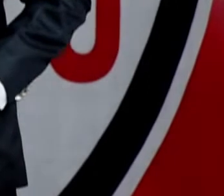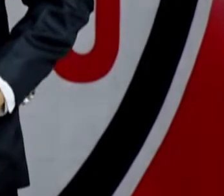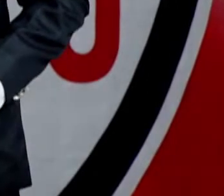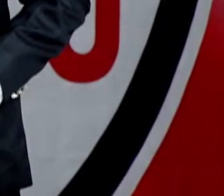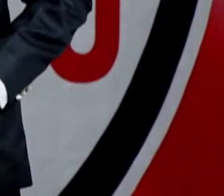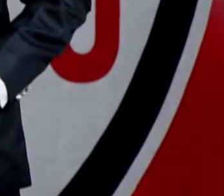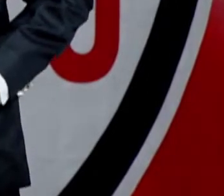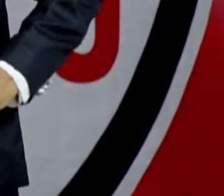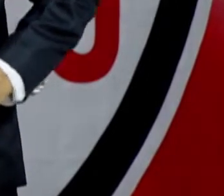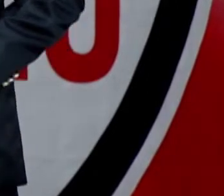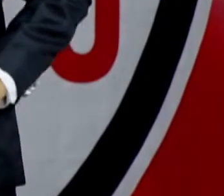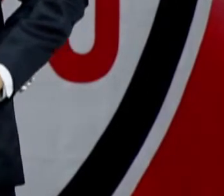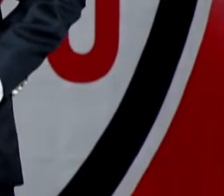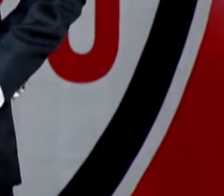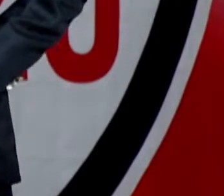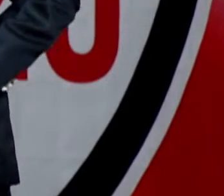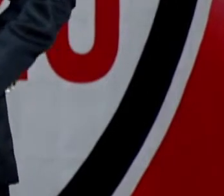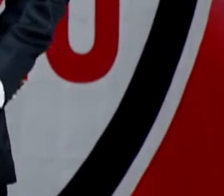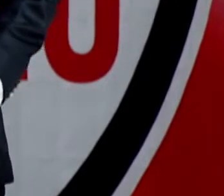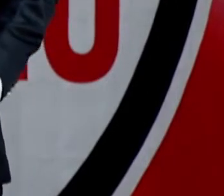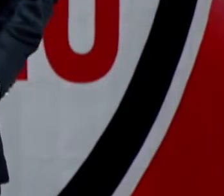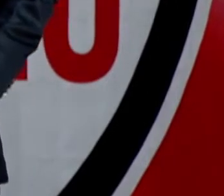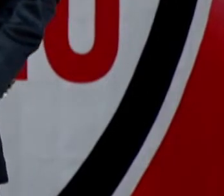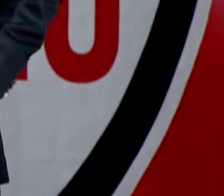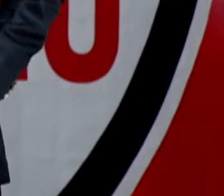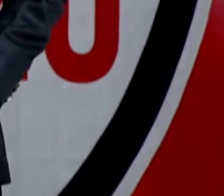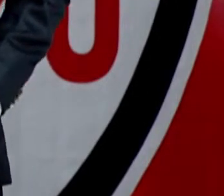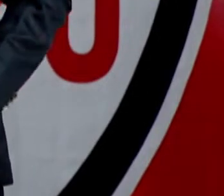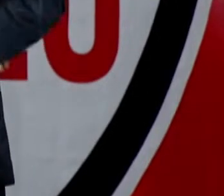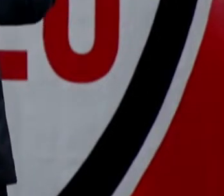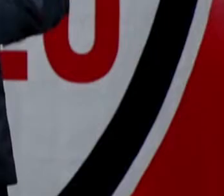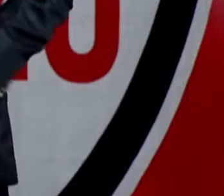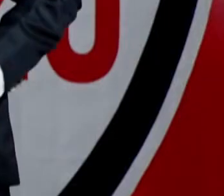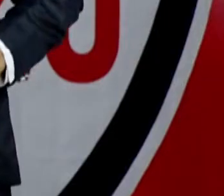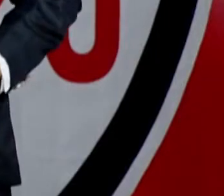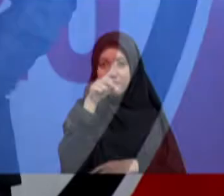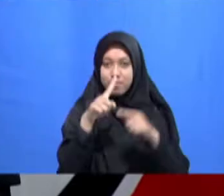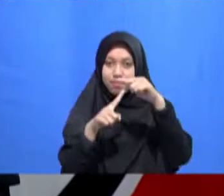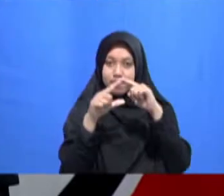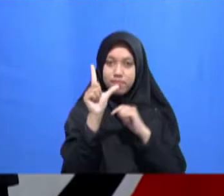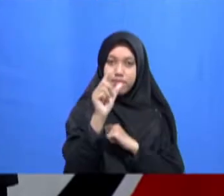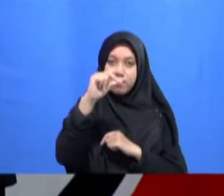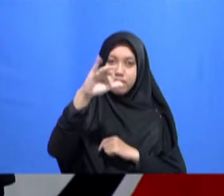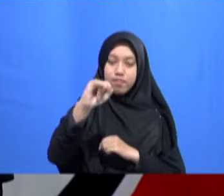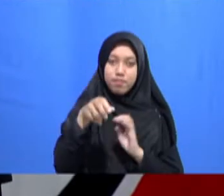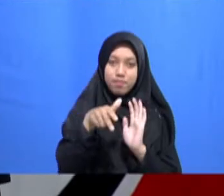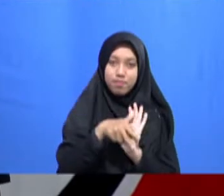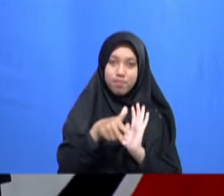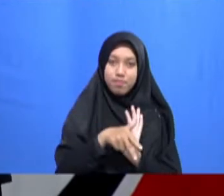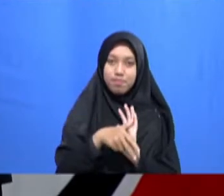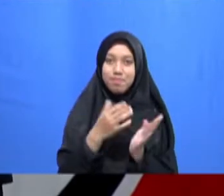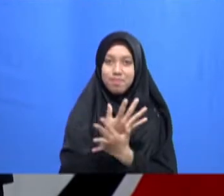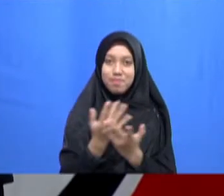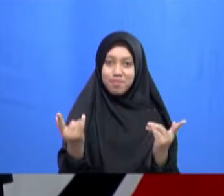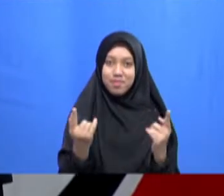Namo Buddhaya, salam kebajikan. Bapak Ibu hadirin yang kami hormati serta pemirsa TVRI Sulawesi Tengah, terkhusus masyarakat